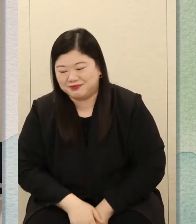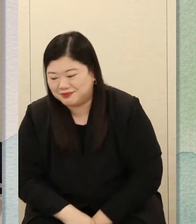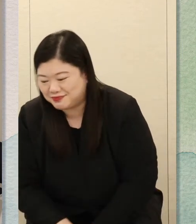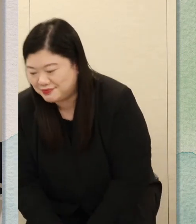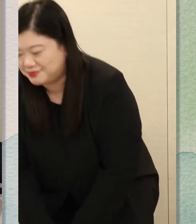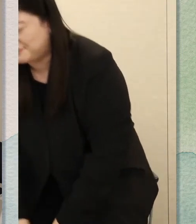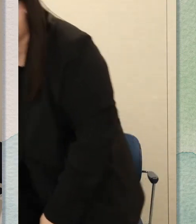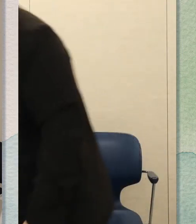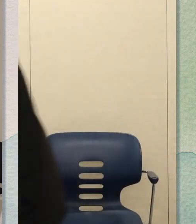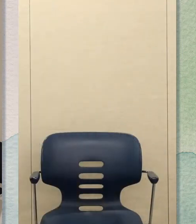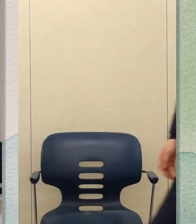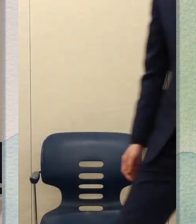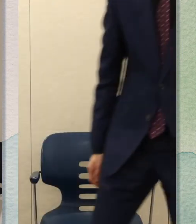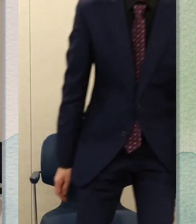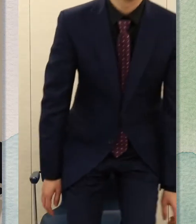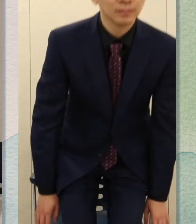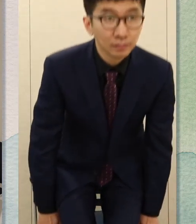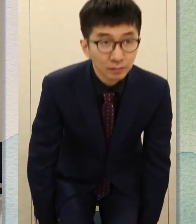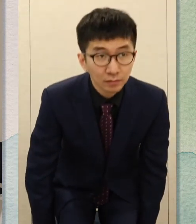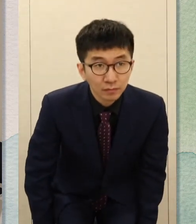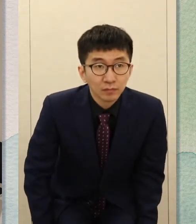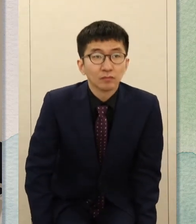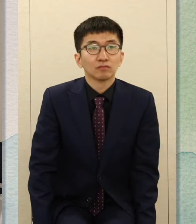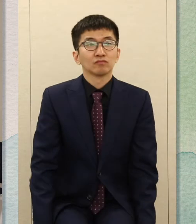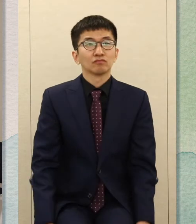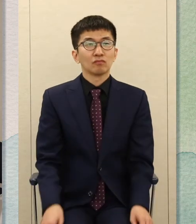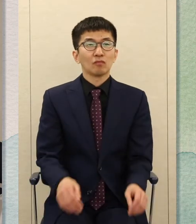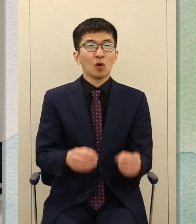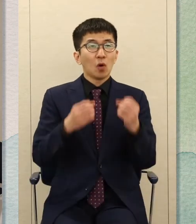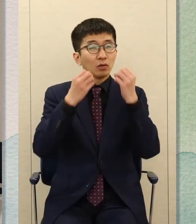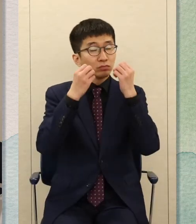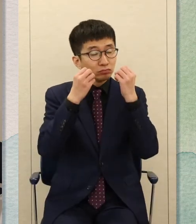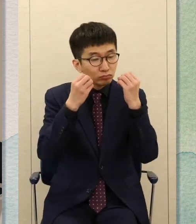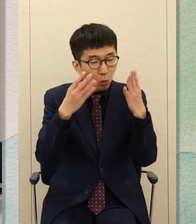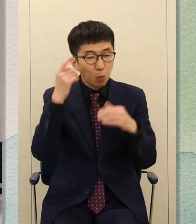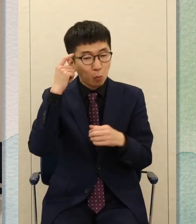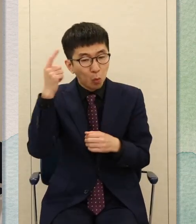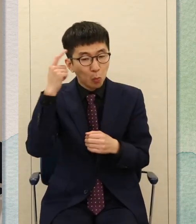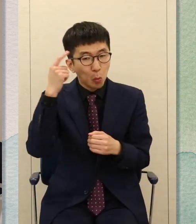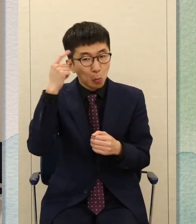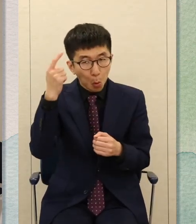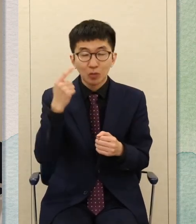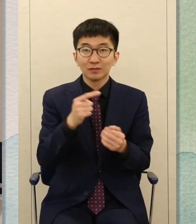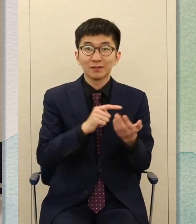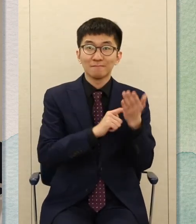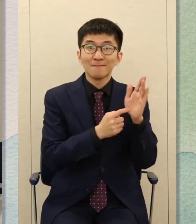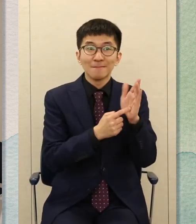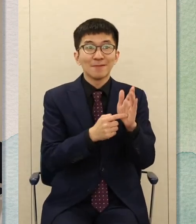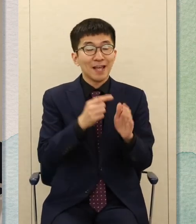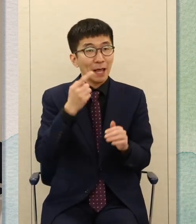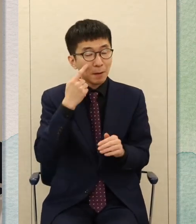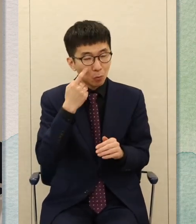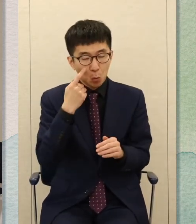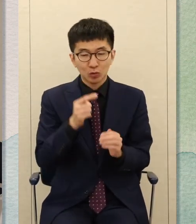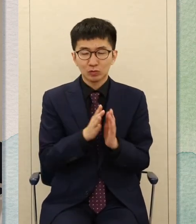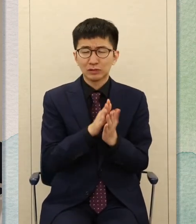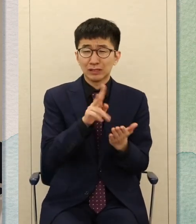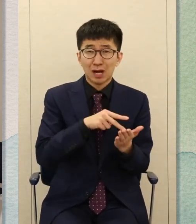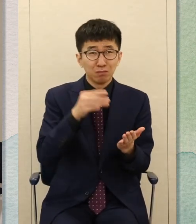좋은 방법이고요. 때때로 창조적인 퍼포먼스도 하고 그다음에 읽지 않은 사람에 대해서 배려 같은 것들도